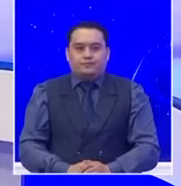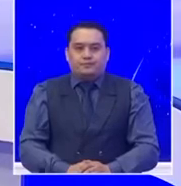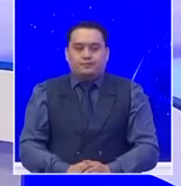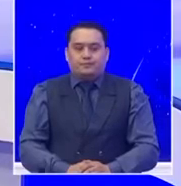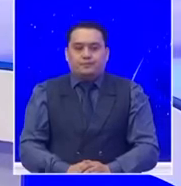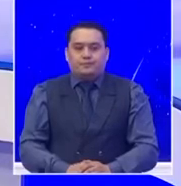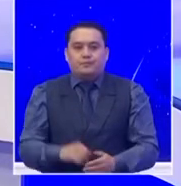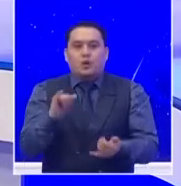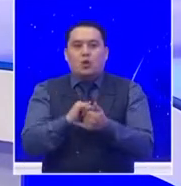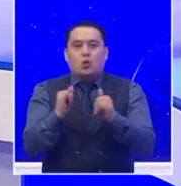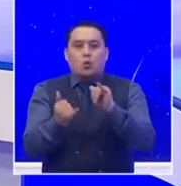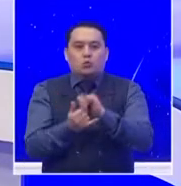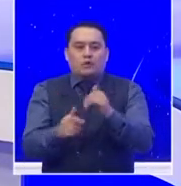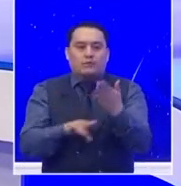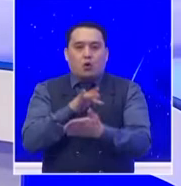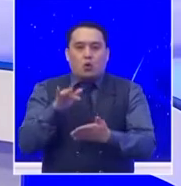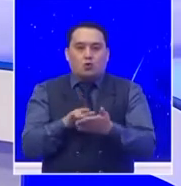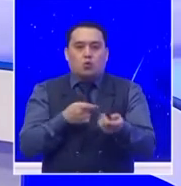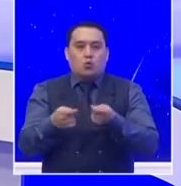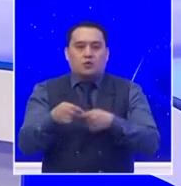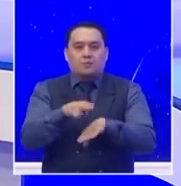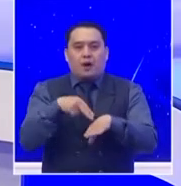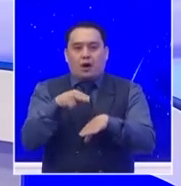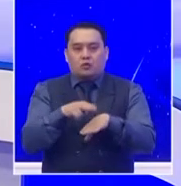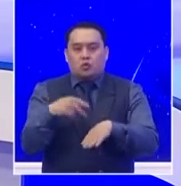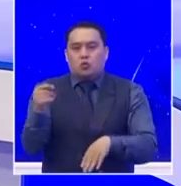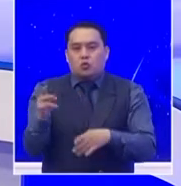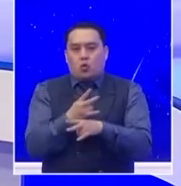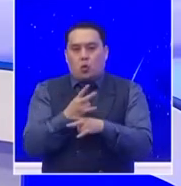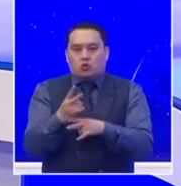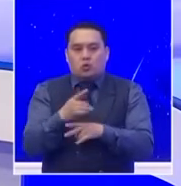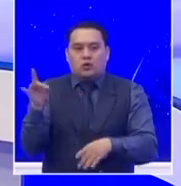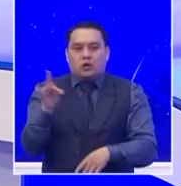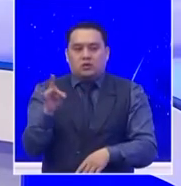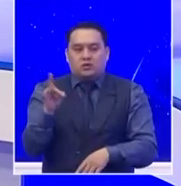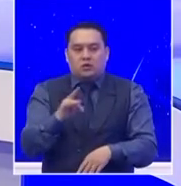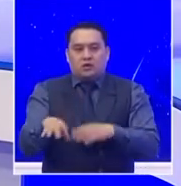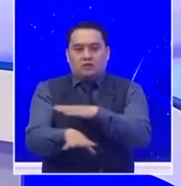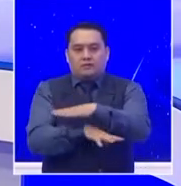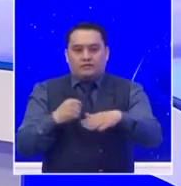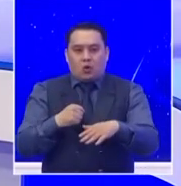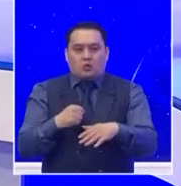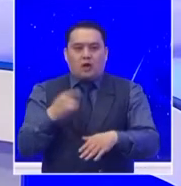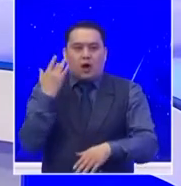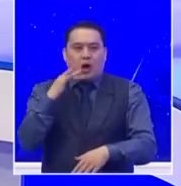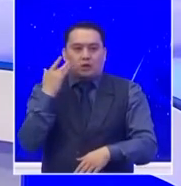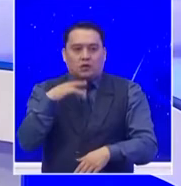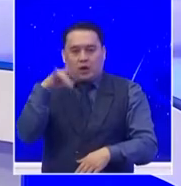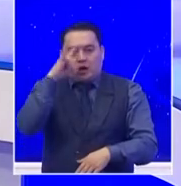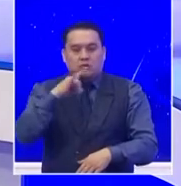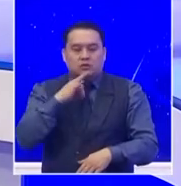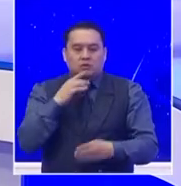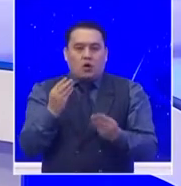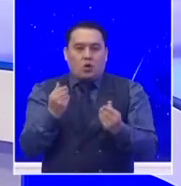В Усть-Каменогорске, по данным городского управления полиции, минувшей ночью из ресторана похищен сейф с американской и казахстанской